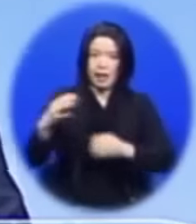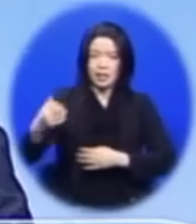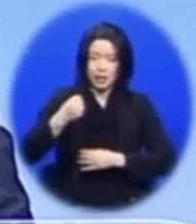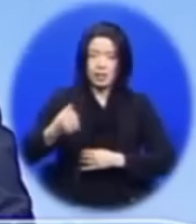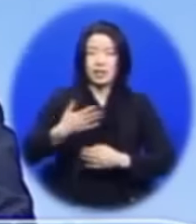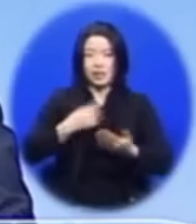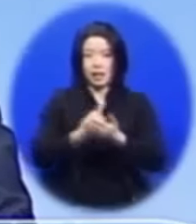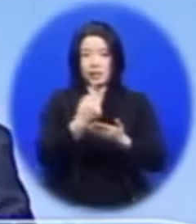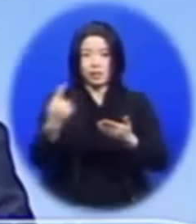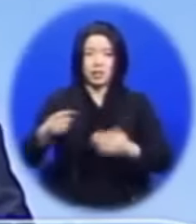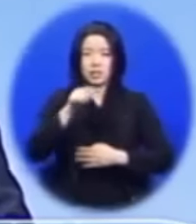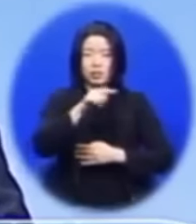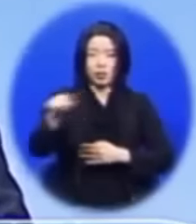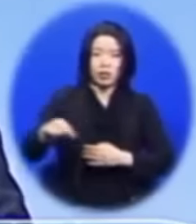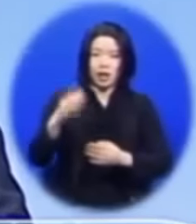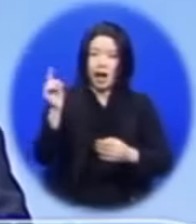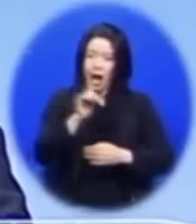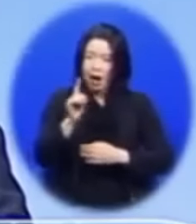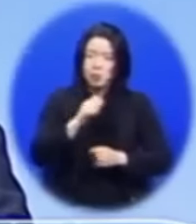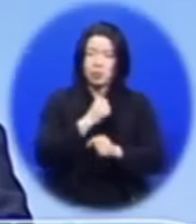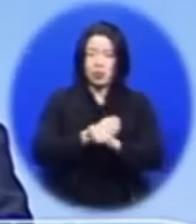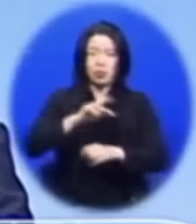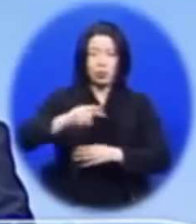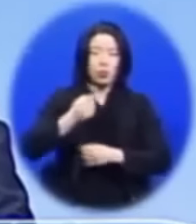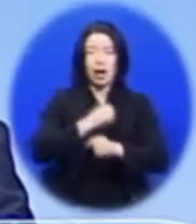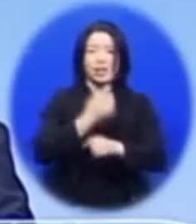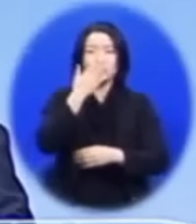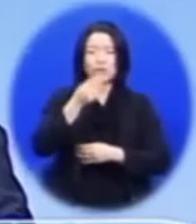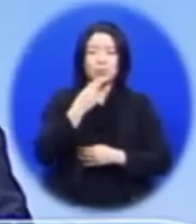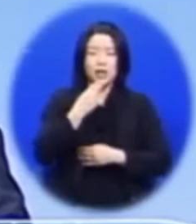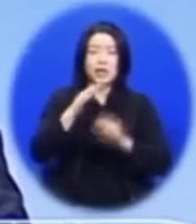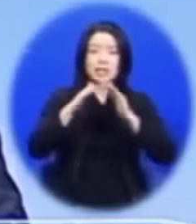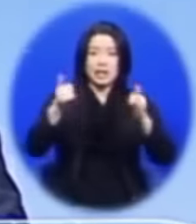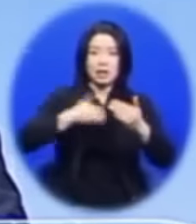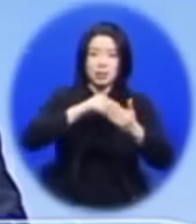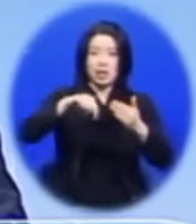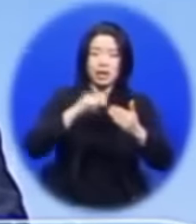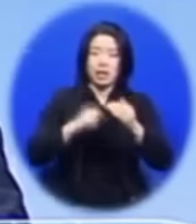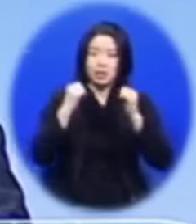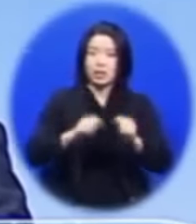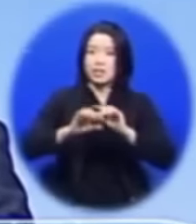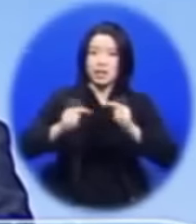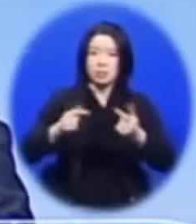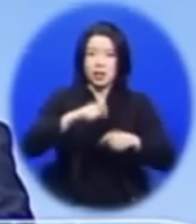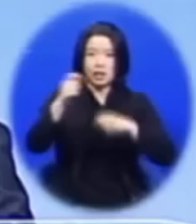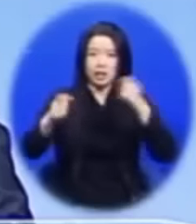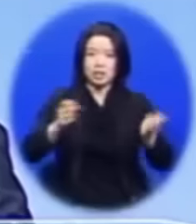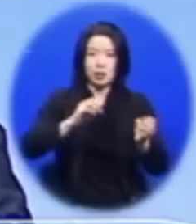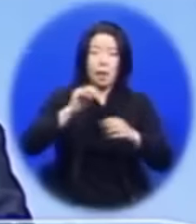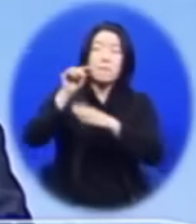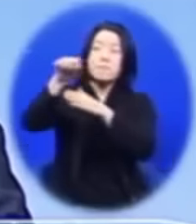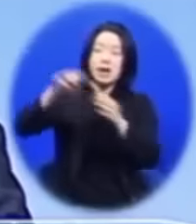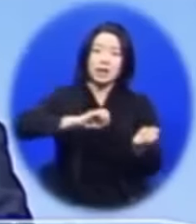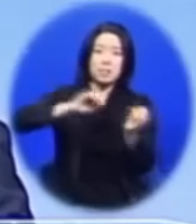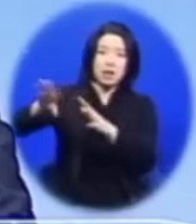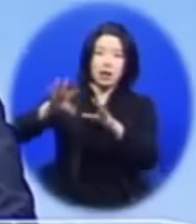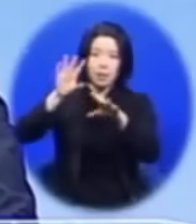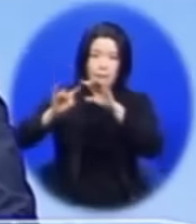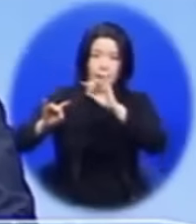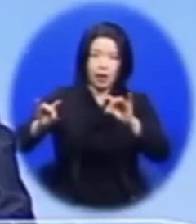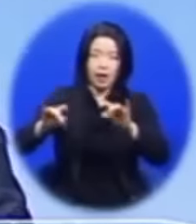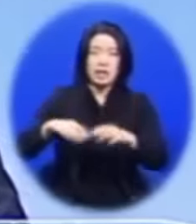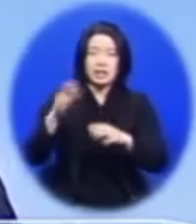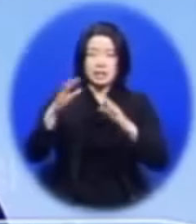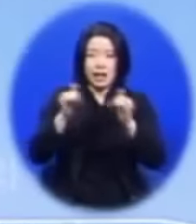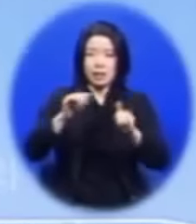떠나서는 너희가 아무것도 할 수 없음이라 사람이 내 안에 거하지 아니하면 가지처럼 밖에 버려져 마르나니 사람들이